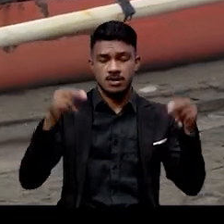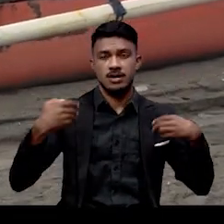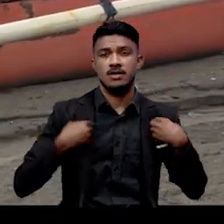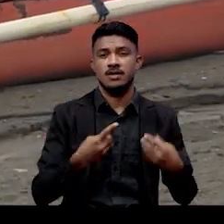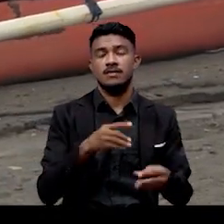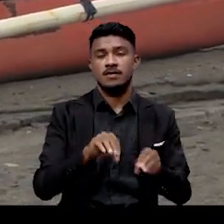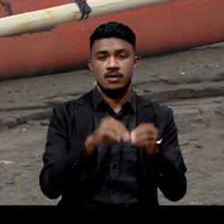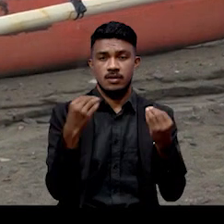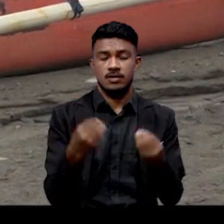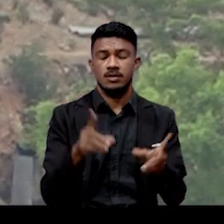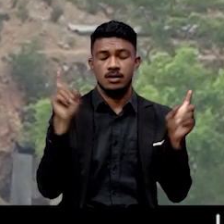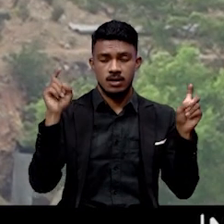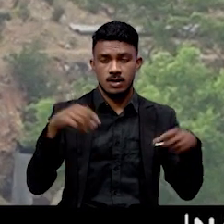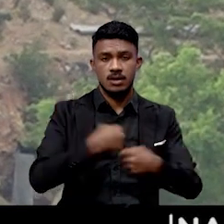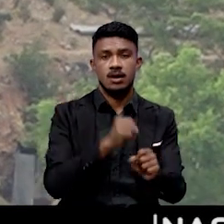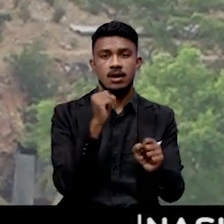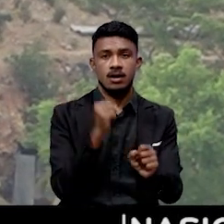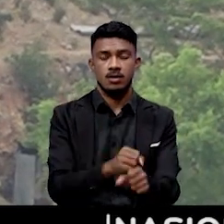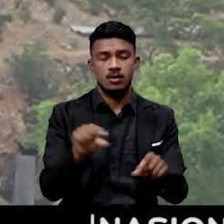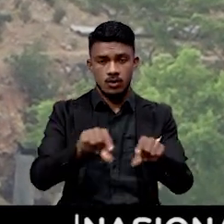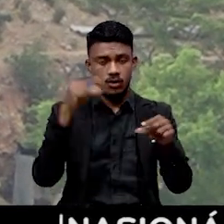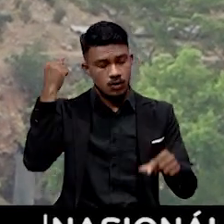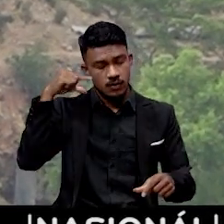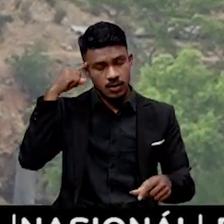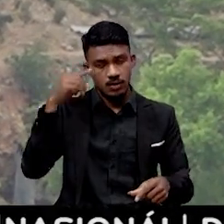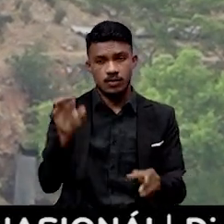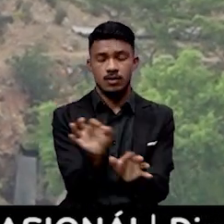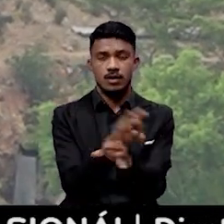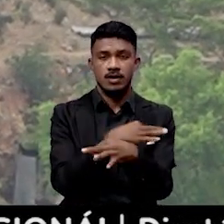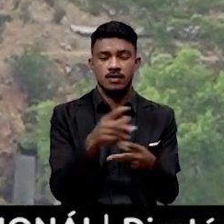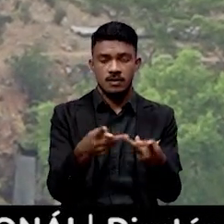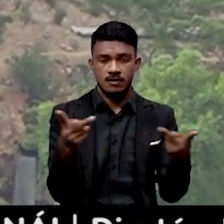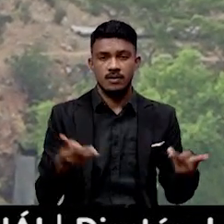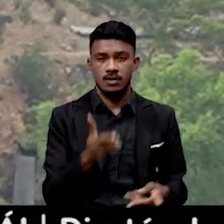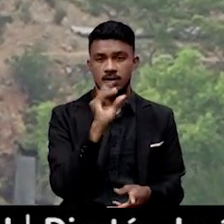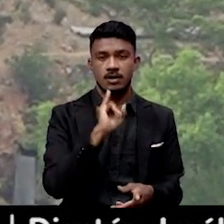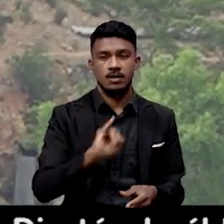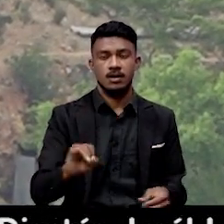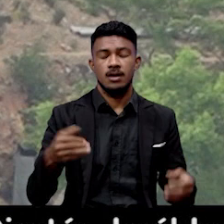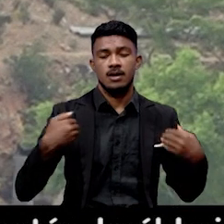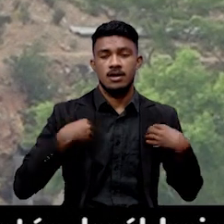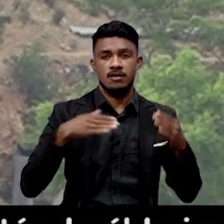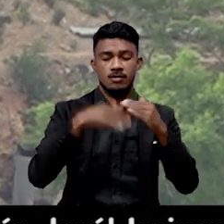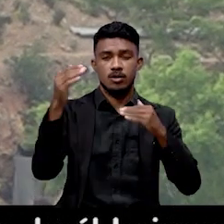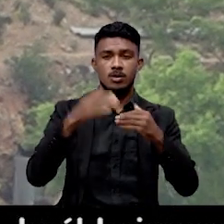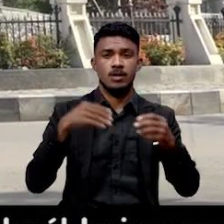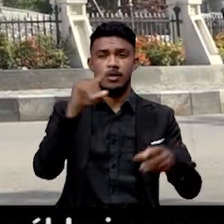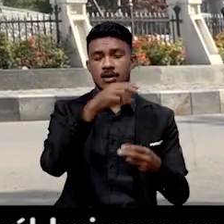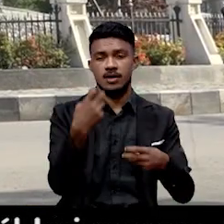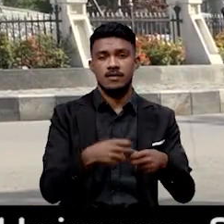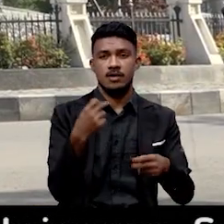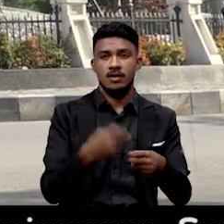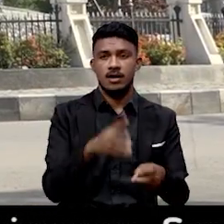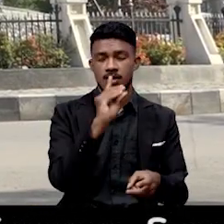katak, hakara kalakoi, governo tem ki hadia sidadi dili. Mai be se iha problema nebe dificulta, dili